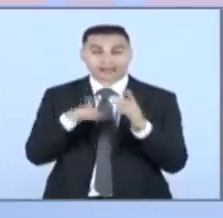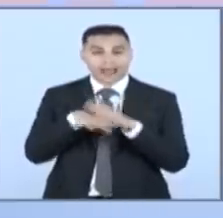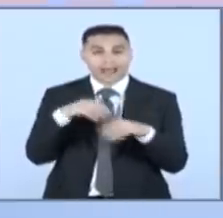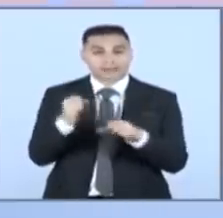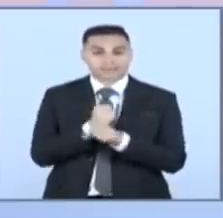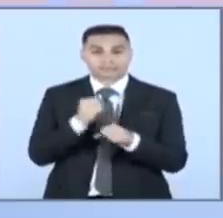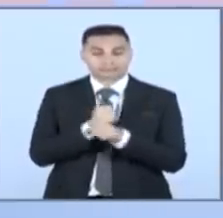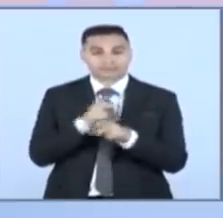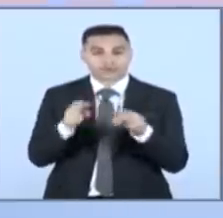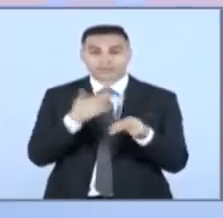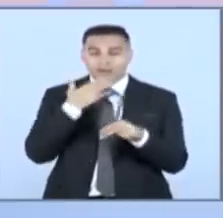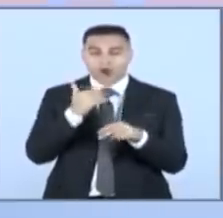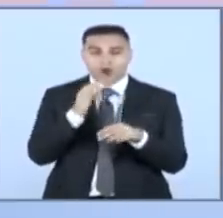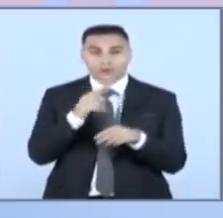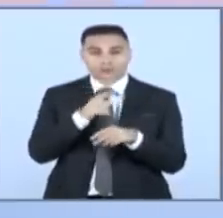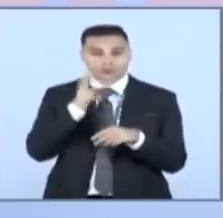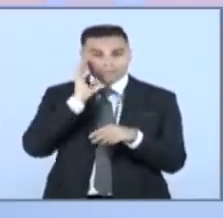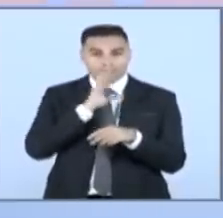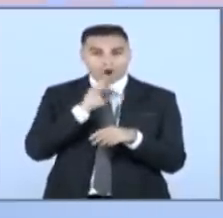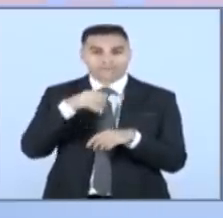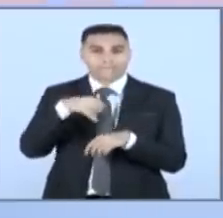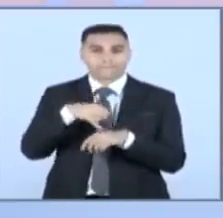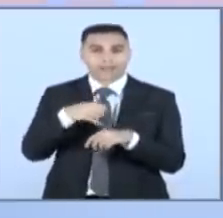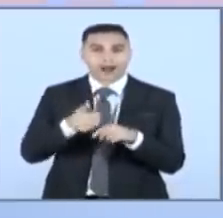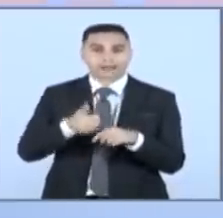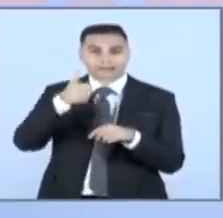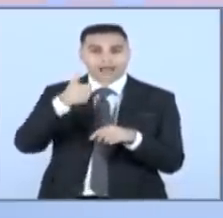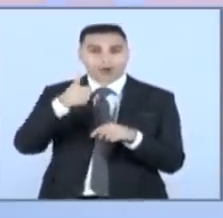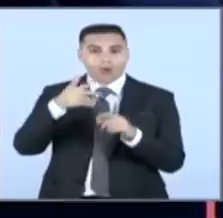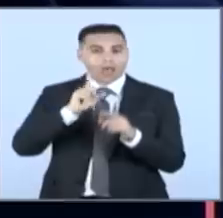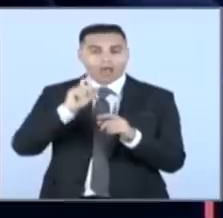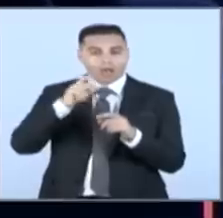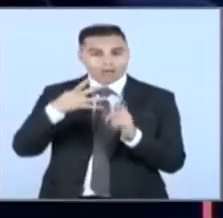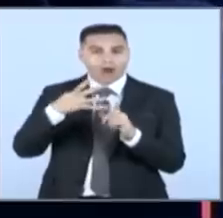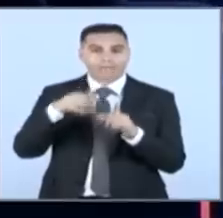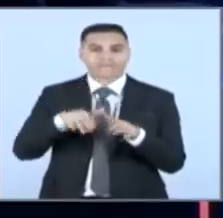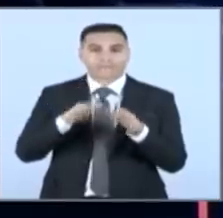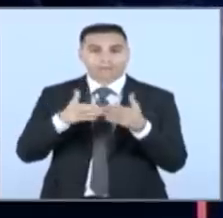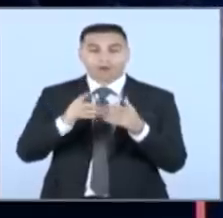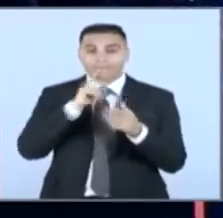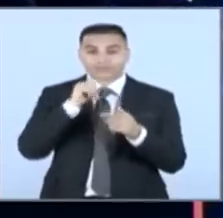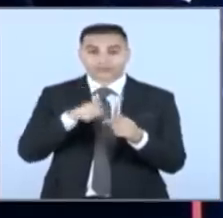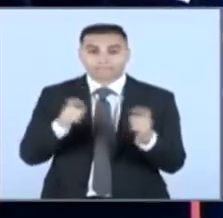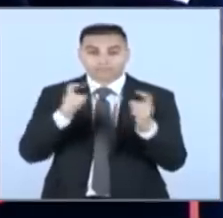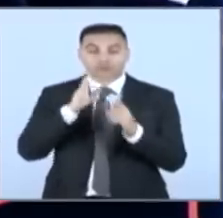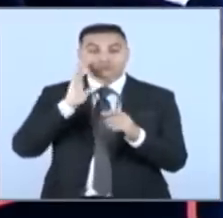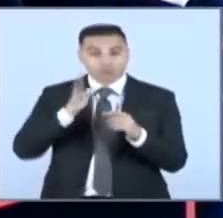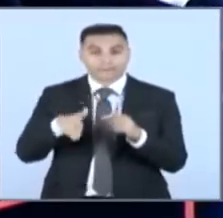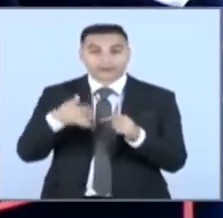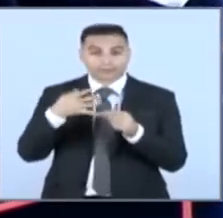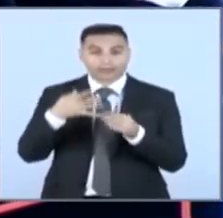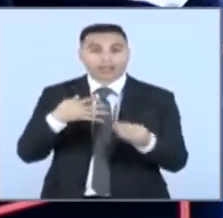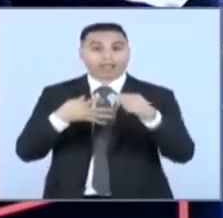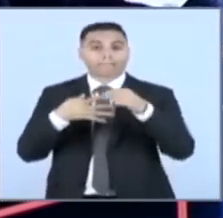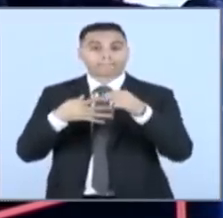حلو الحقيقة. طبعًا أنتوا أصحاب المركز الرابع في المجموعة، ولكن ماتش النهاردة بالنسبة لكم ممكن يغير